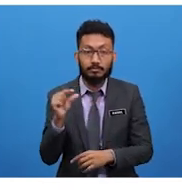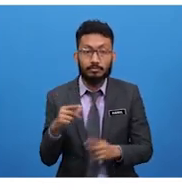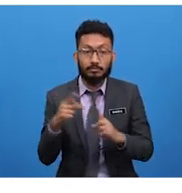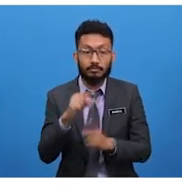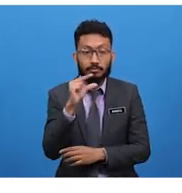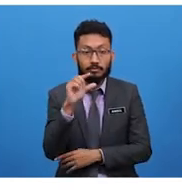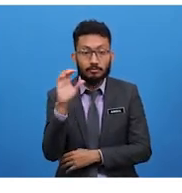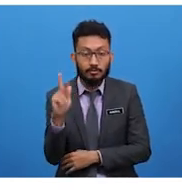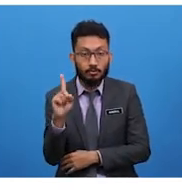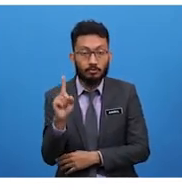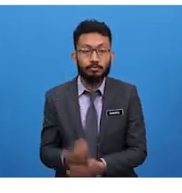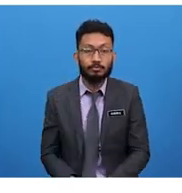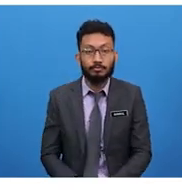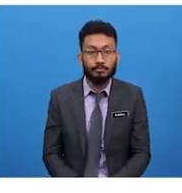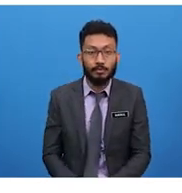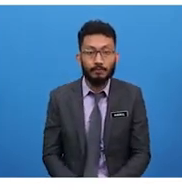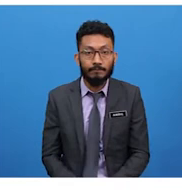G1.